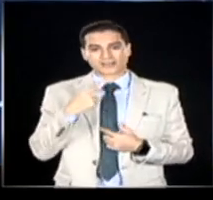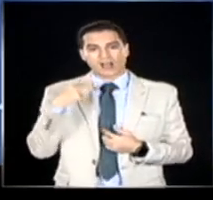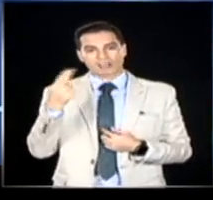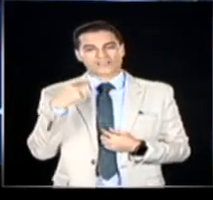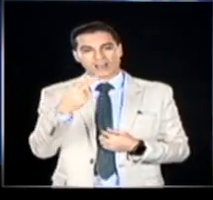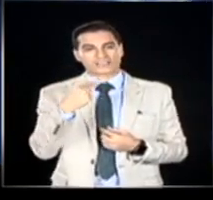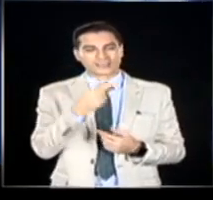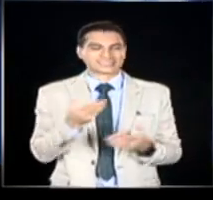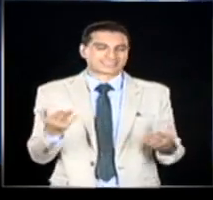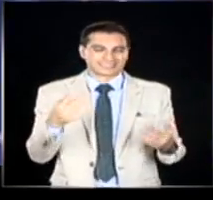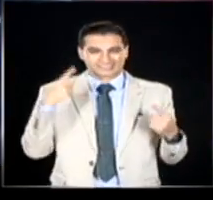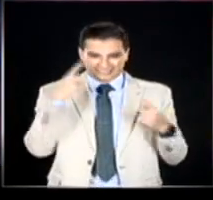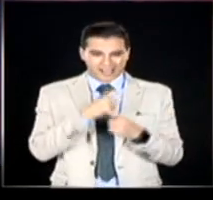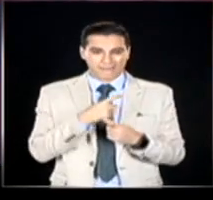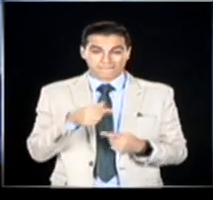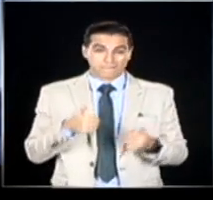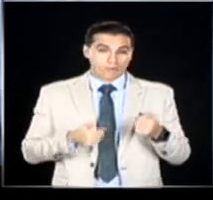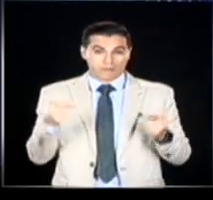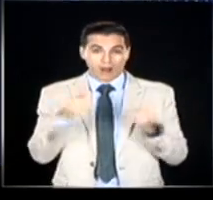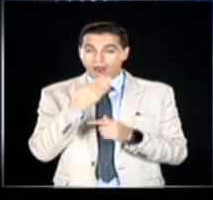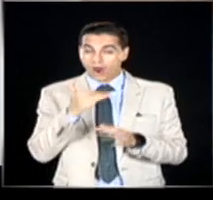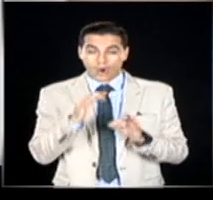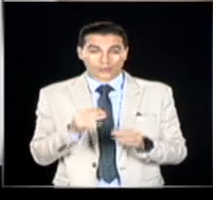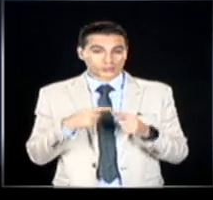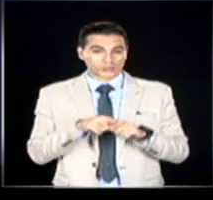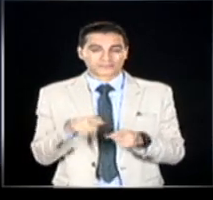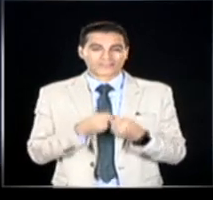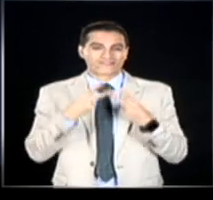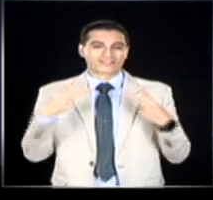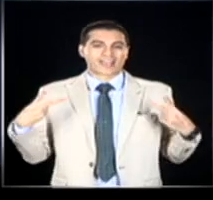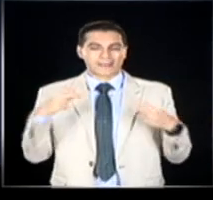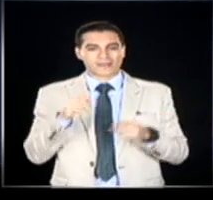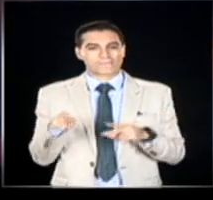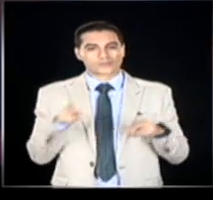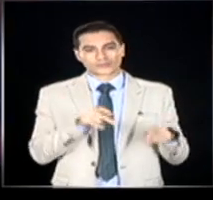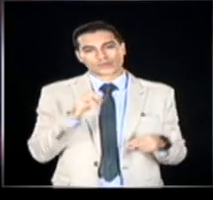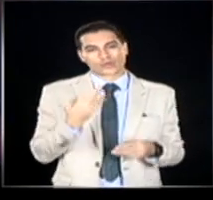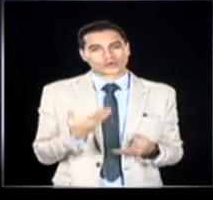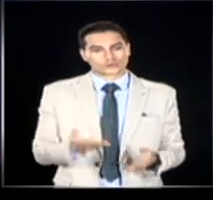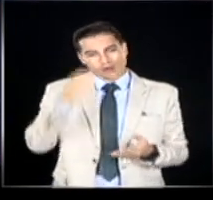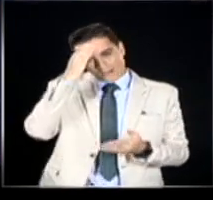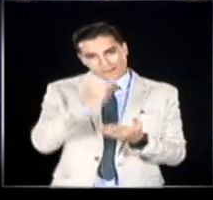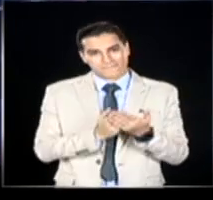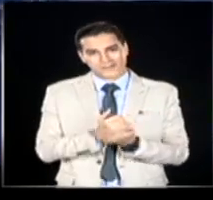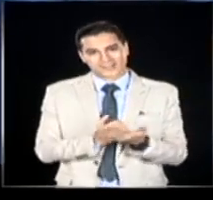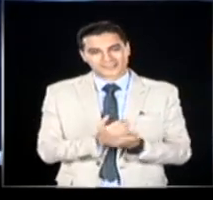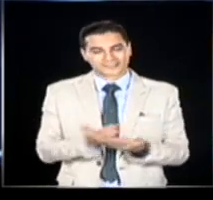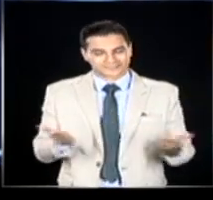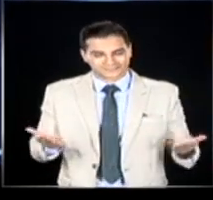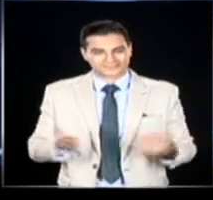مني. هي مباراة حلوة وجميلة تليق بنهاية موسم الموسم الـ13 لعباقرة